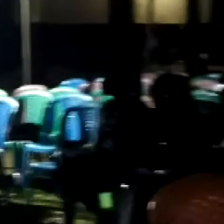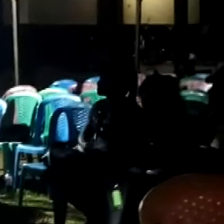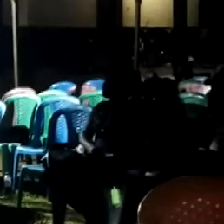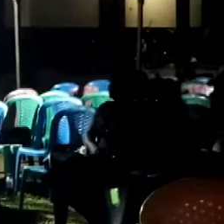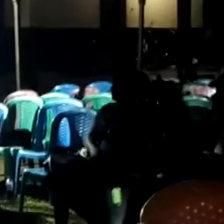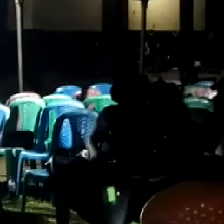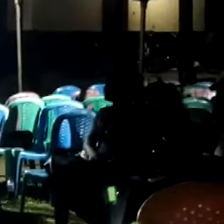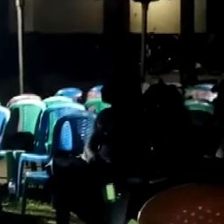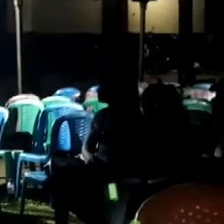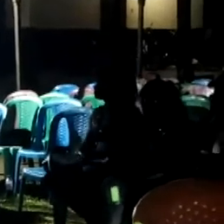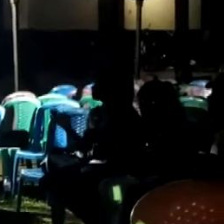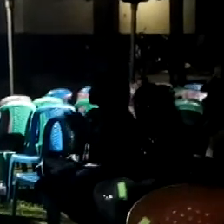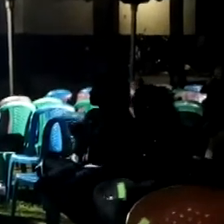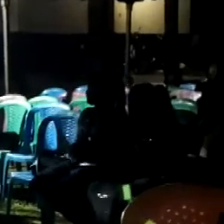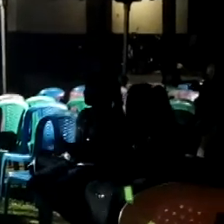Comme souvent,